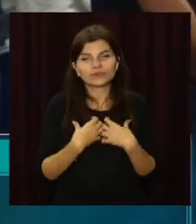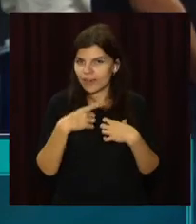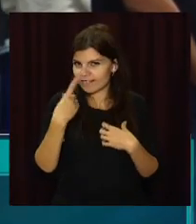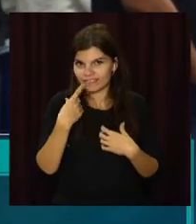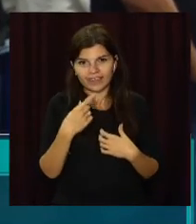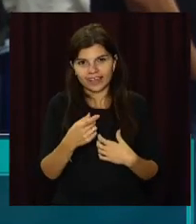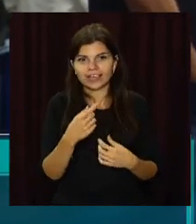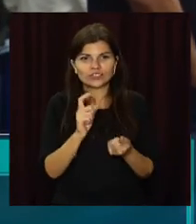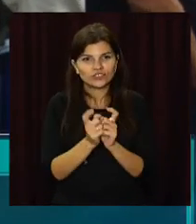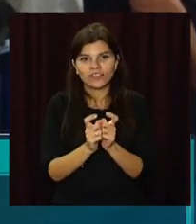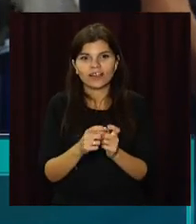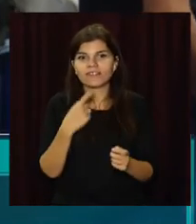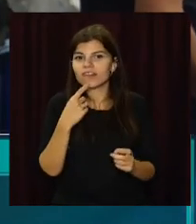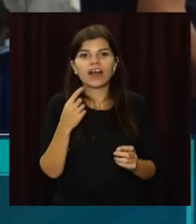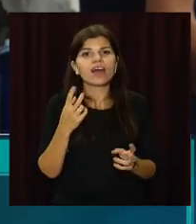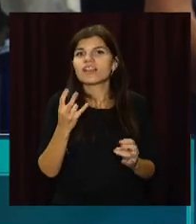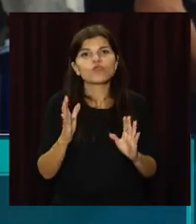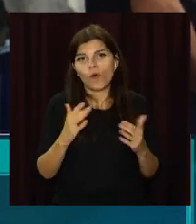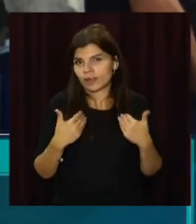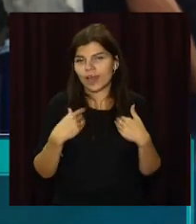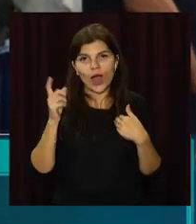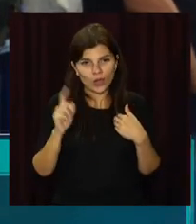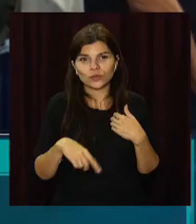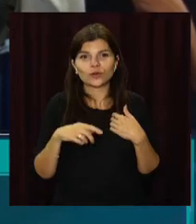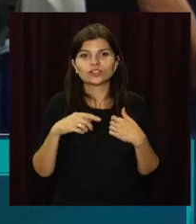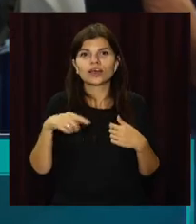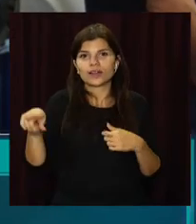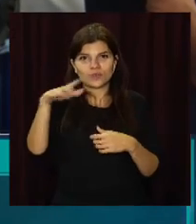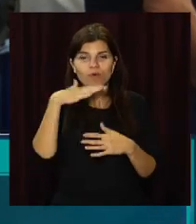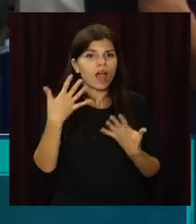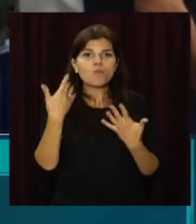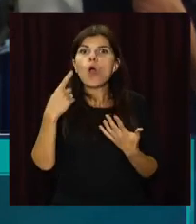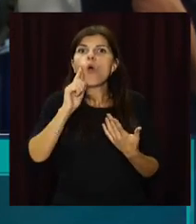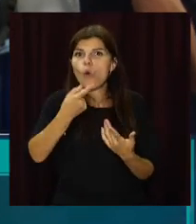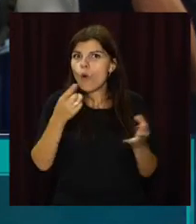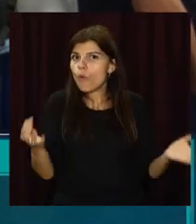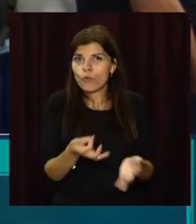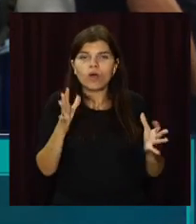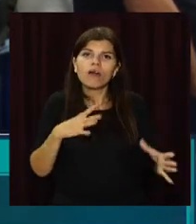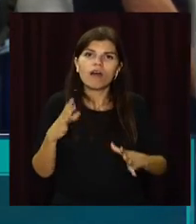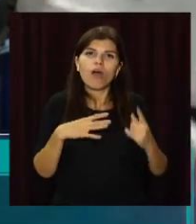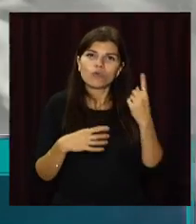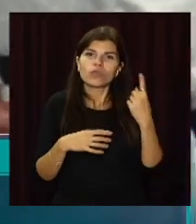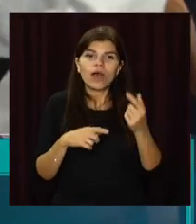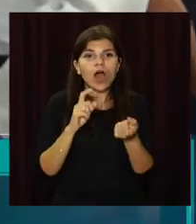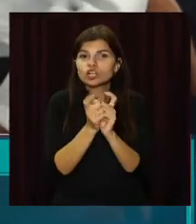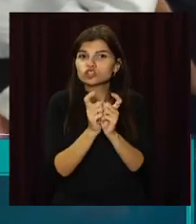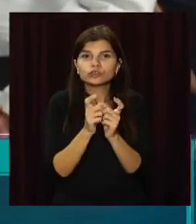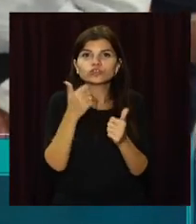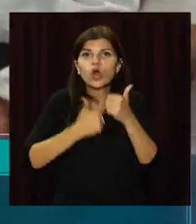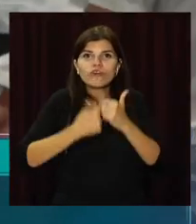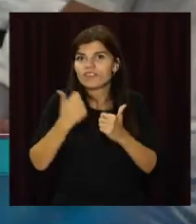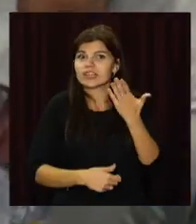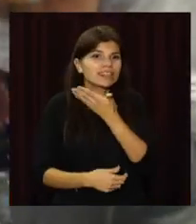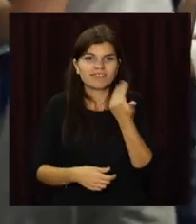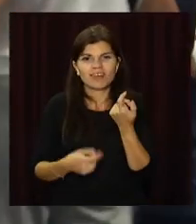я, по-моєму, всі соскучились. Коли вже год ми не виступали нікуди, тільки одні тренування, коли соревновань немає, то як-то щось